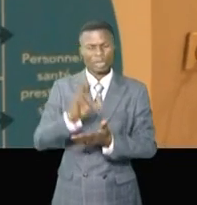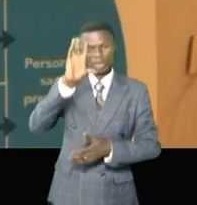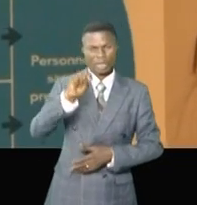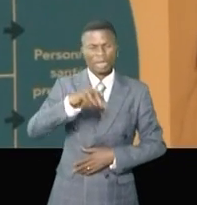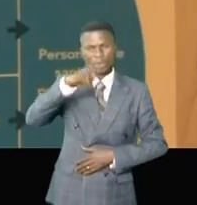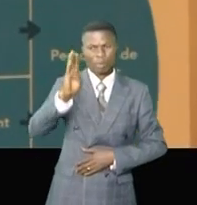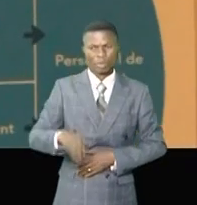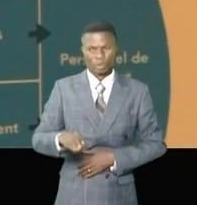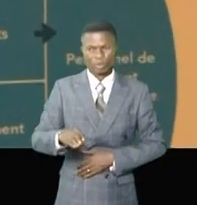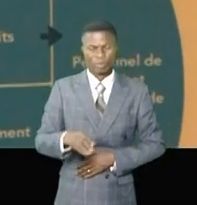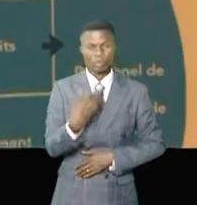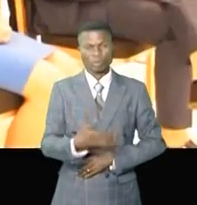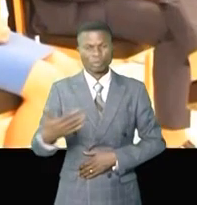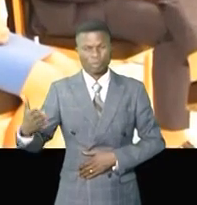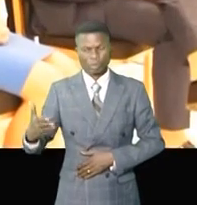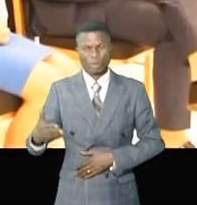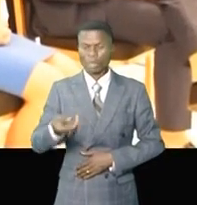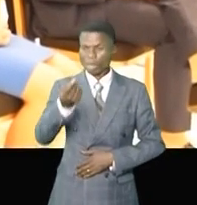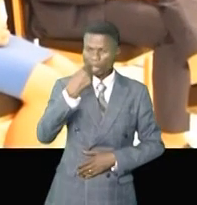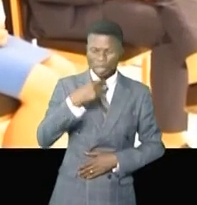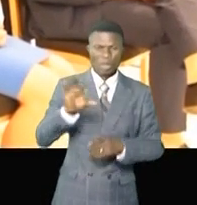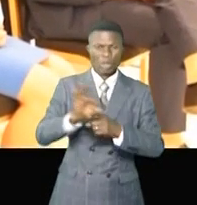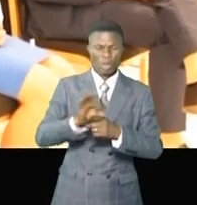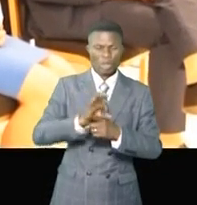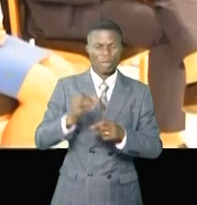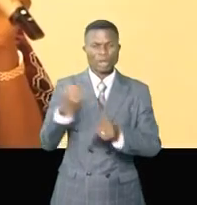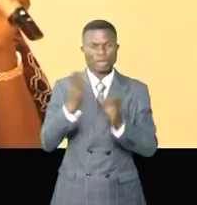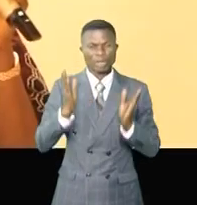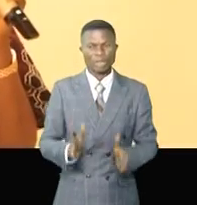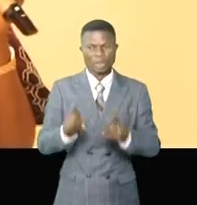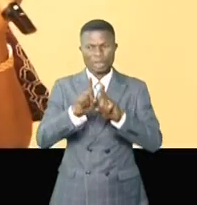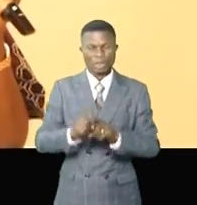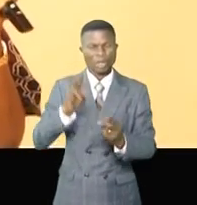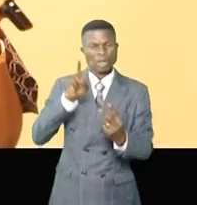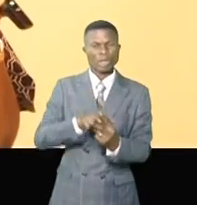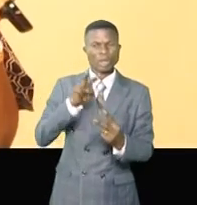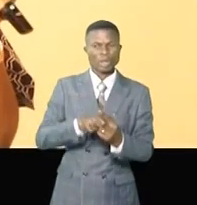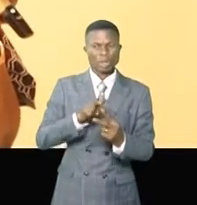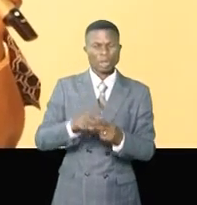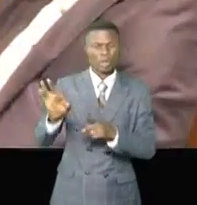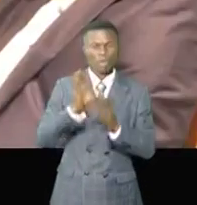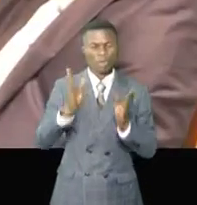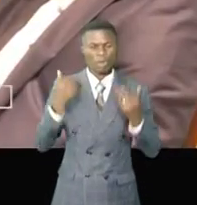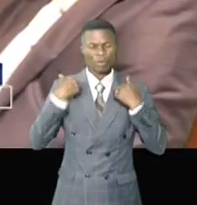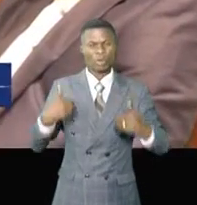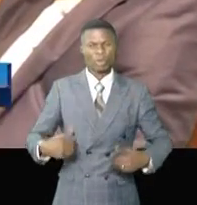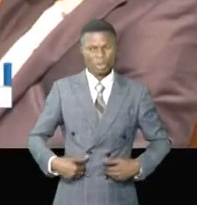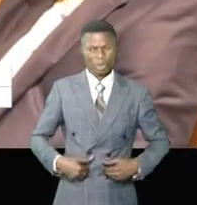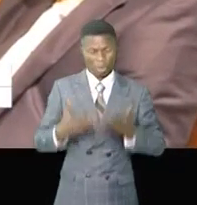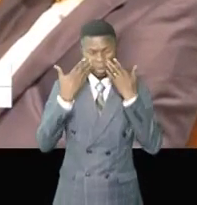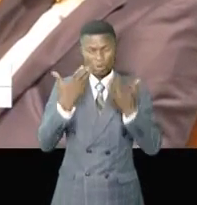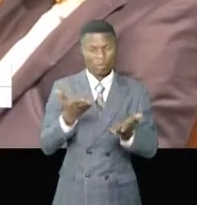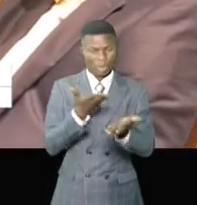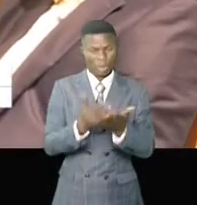La production des outils, des soins, la formation des prestataires et l'approvisionnement des formations sanitaires, voilà